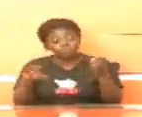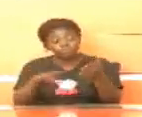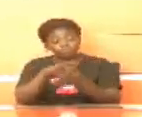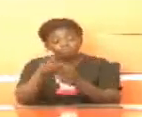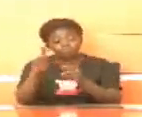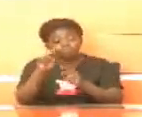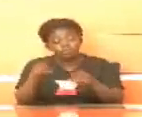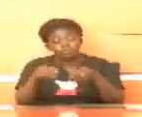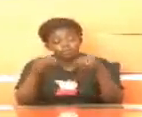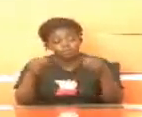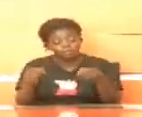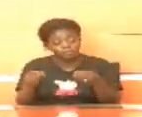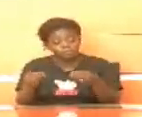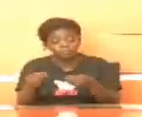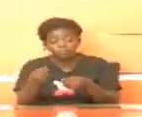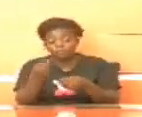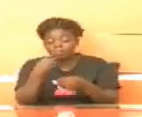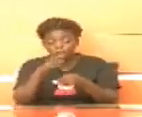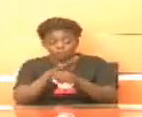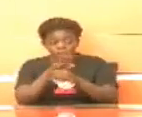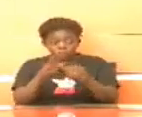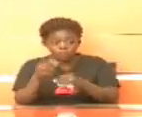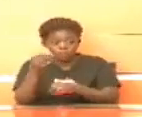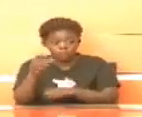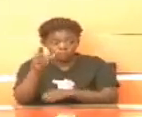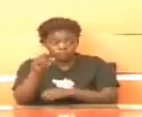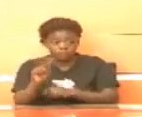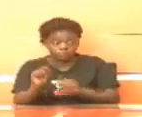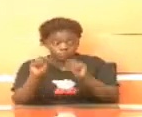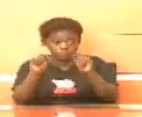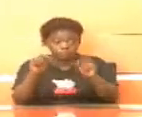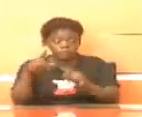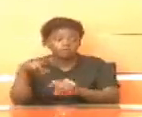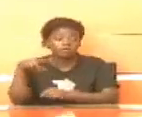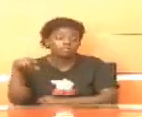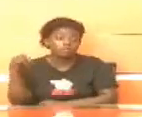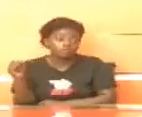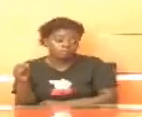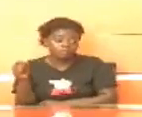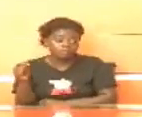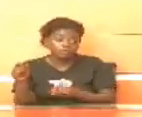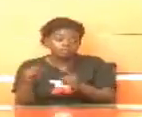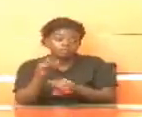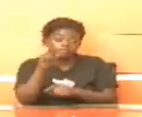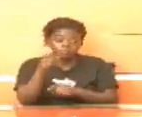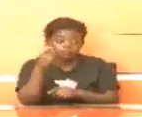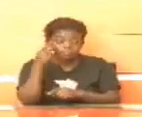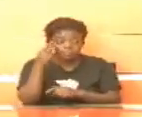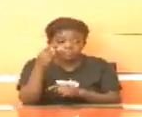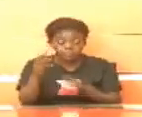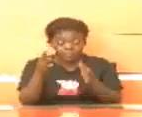nti bagaba eddagala lya COVID. Omulwadde waba azze mujjanja batambula agende ate